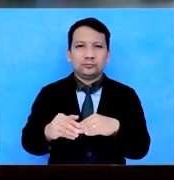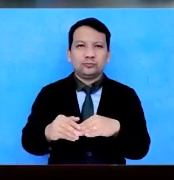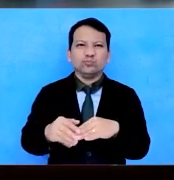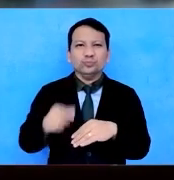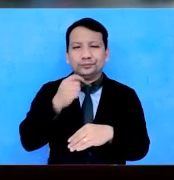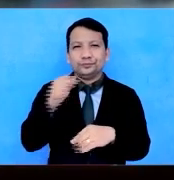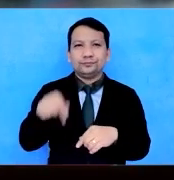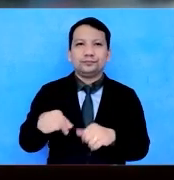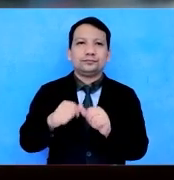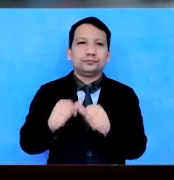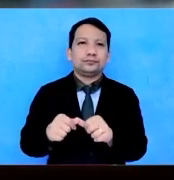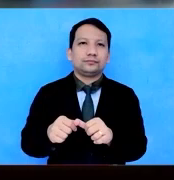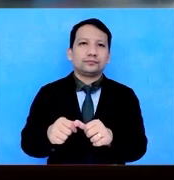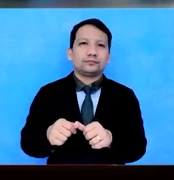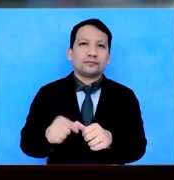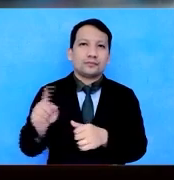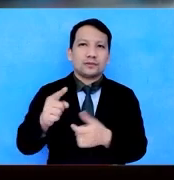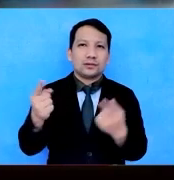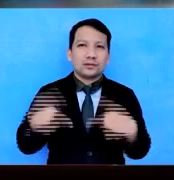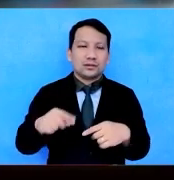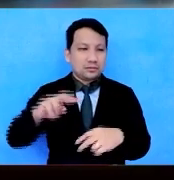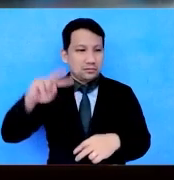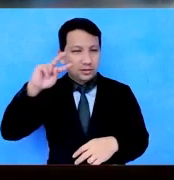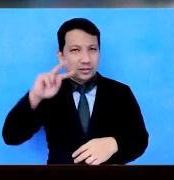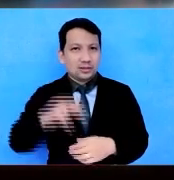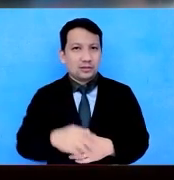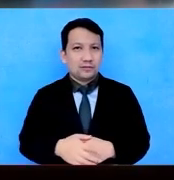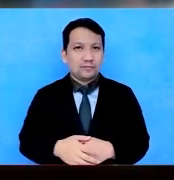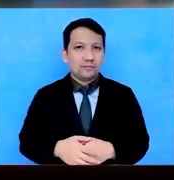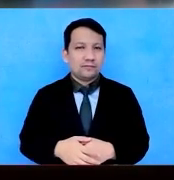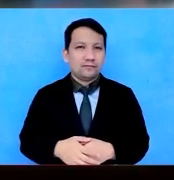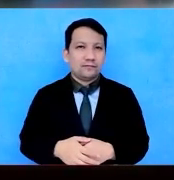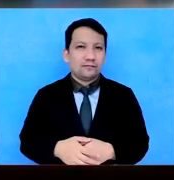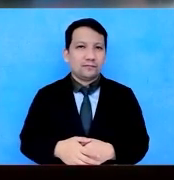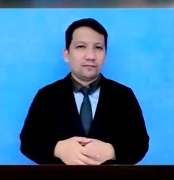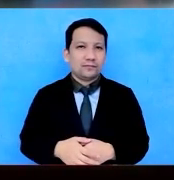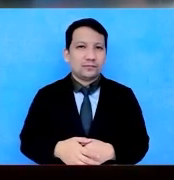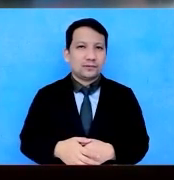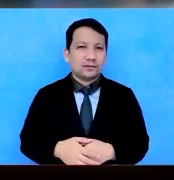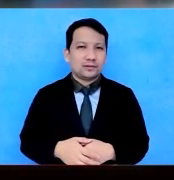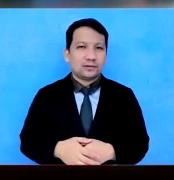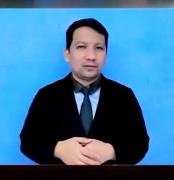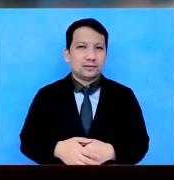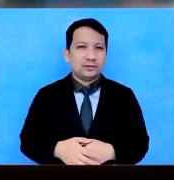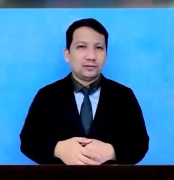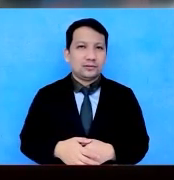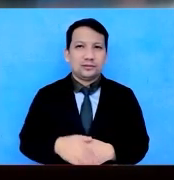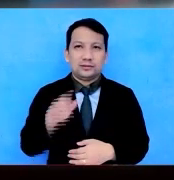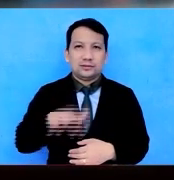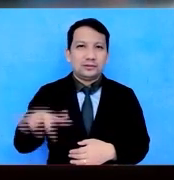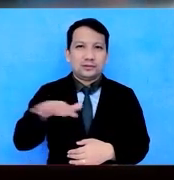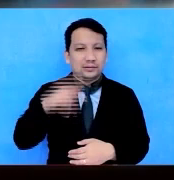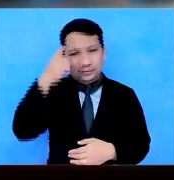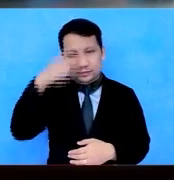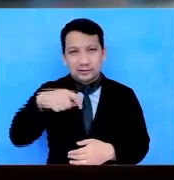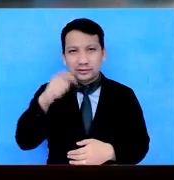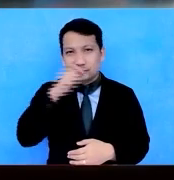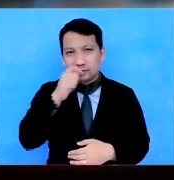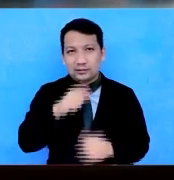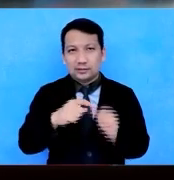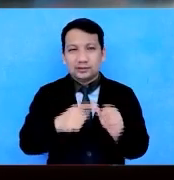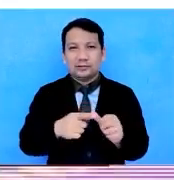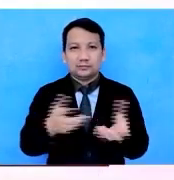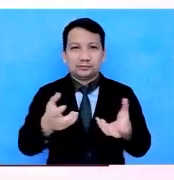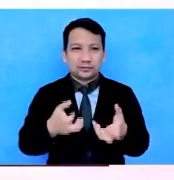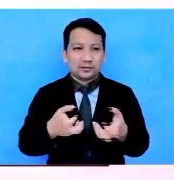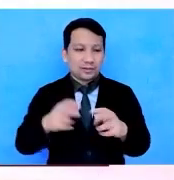who wanted to have a selfie with you? Yeah, I didn't really understand the conversation. It was all in Tagalog. But my take was that he wanted to have a